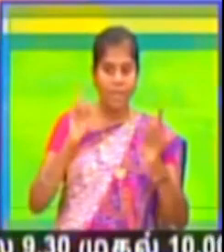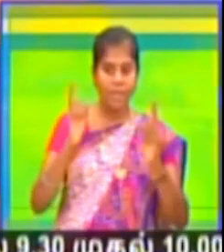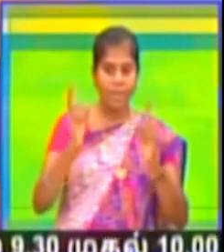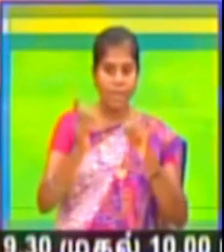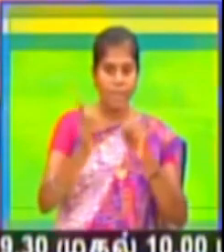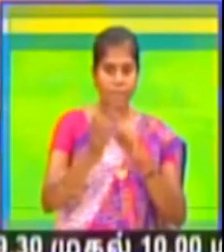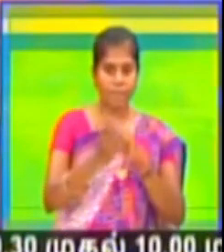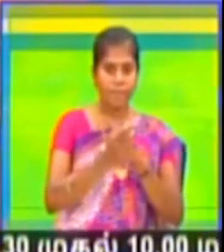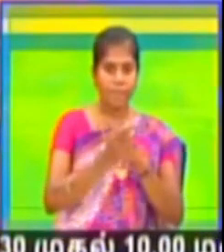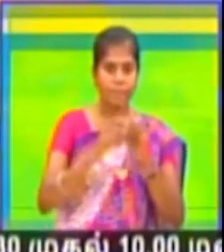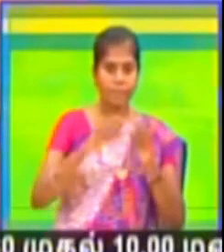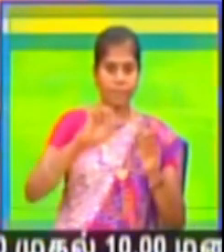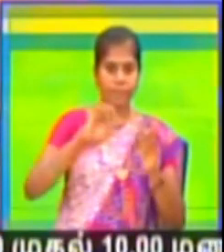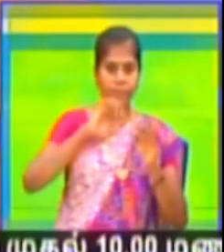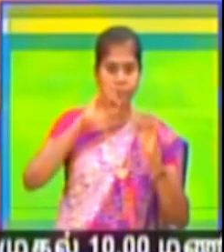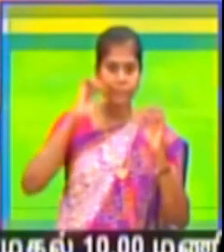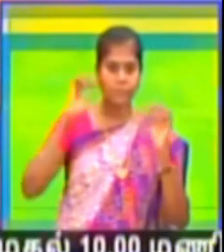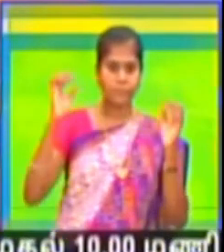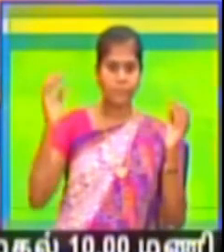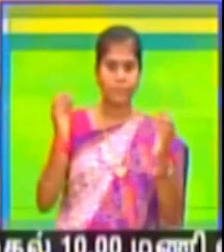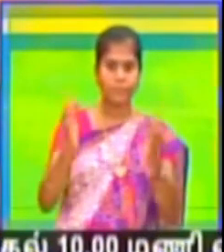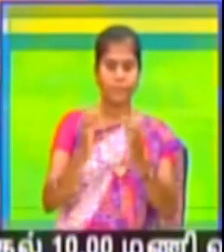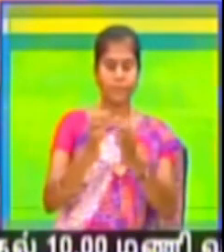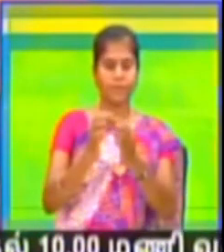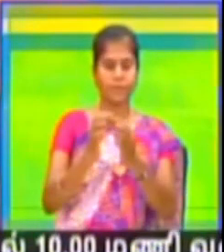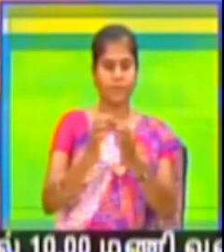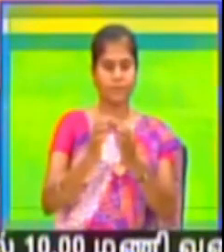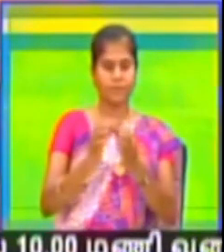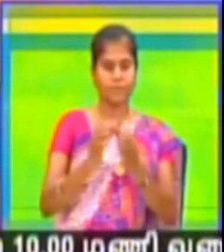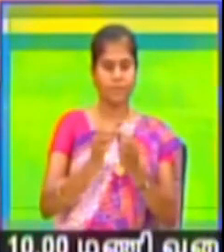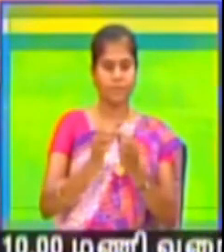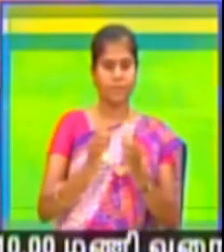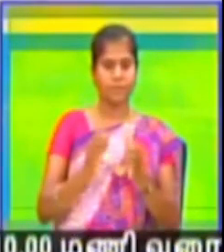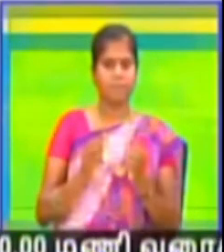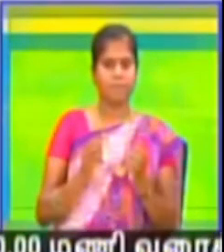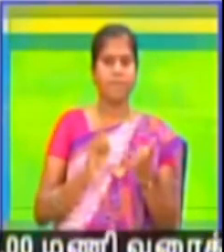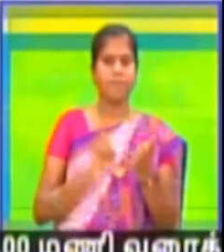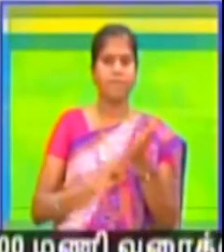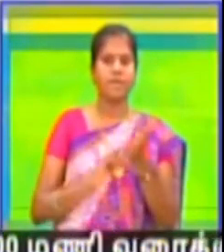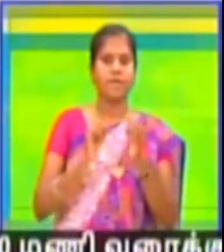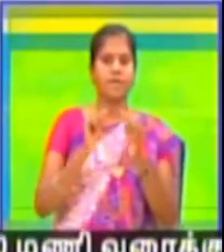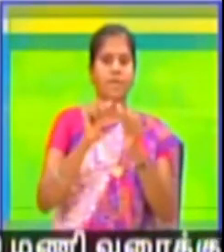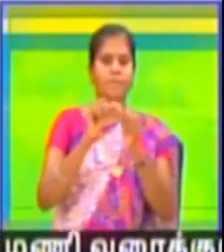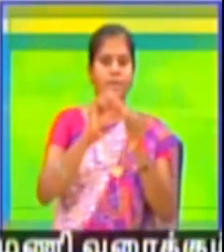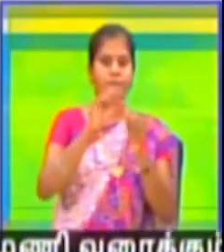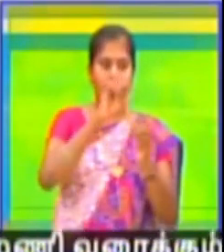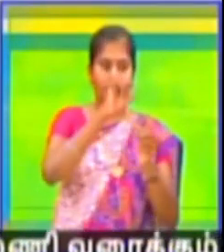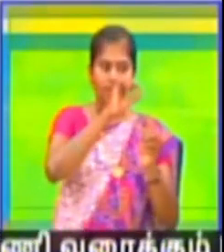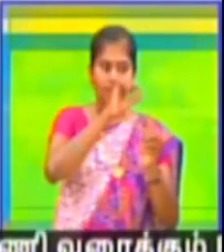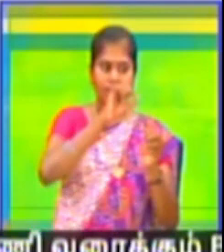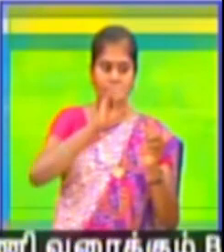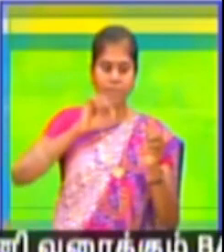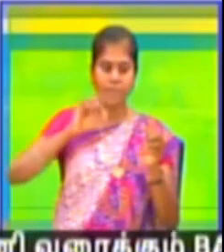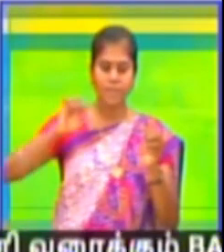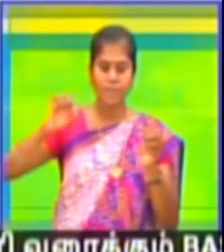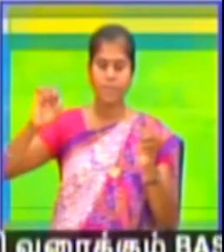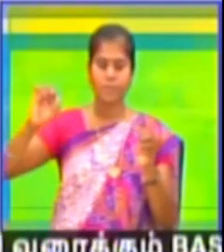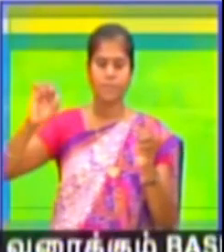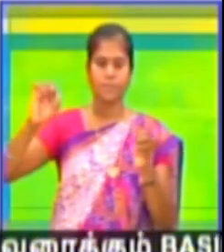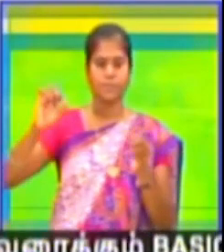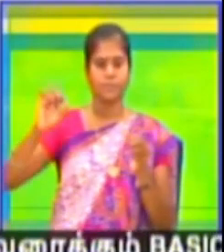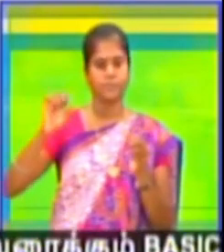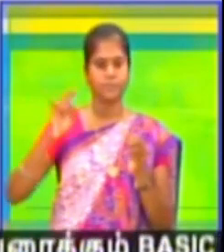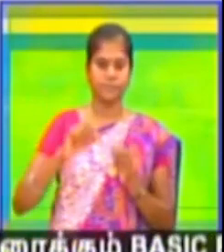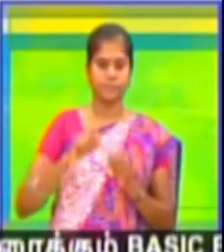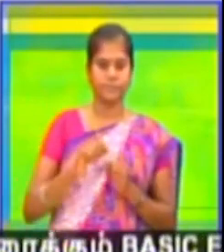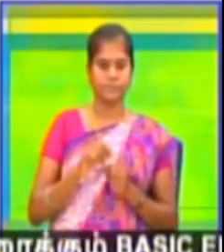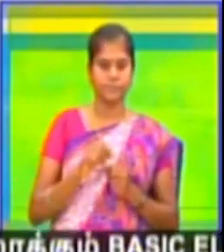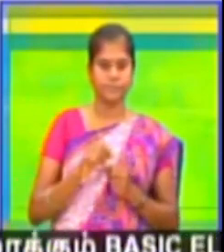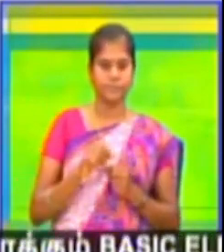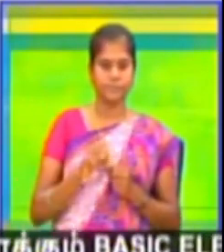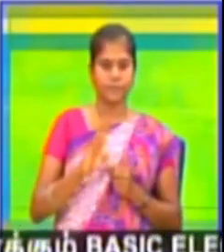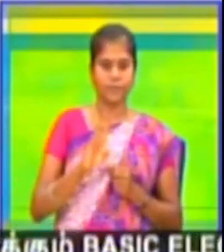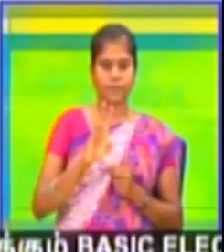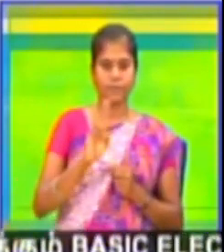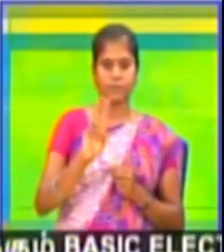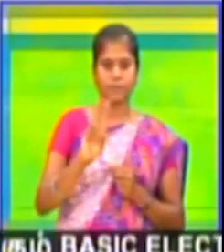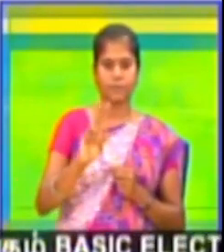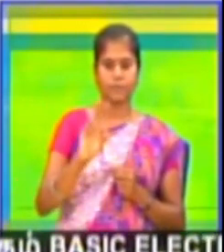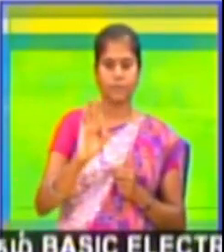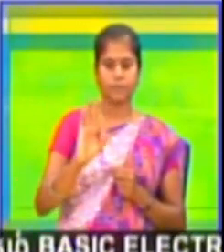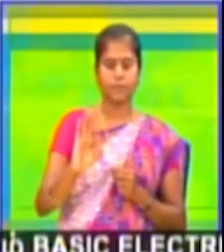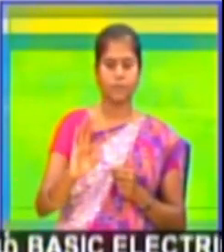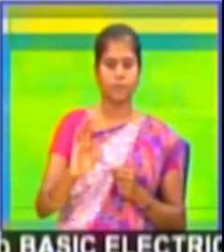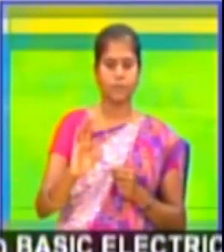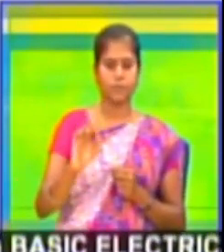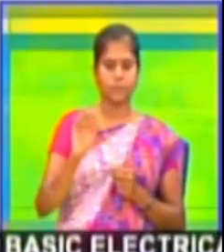கடகரேகையும் வட அமெரிக்காவின் வழியே செல்கின்றன. கடகரேகை வந்து 23.5 டிகிரியில் அமைஞ்சிருக்கு. இது